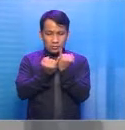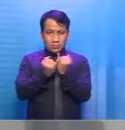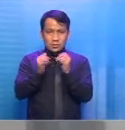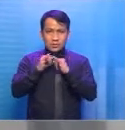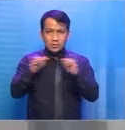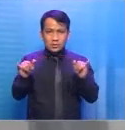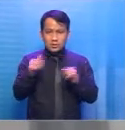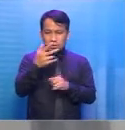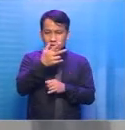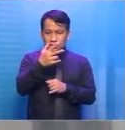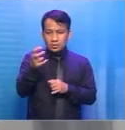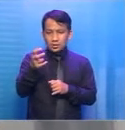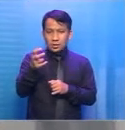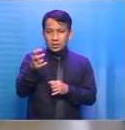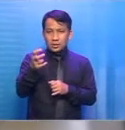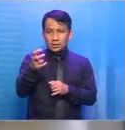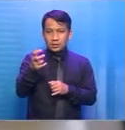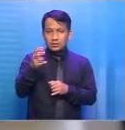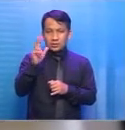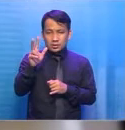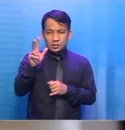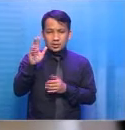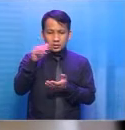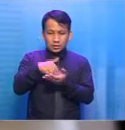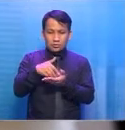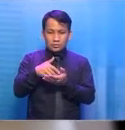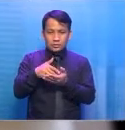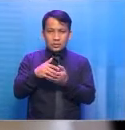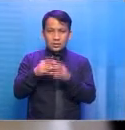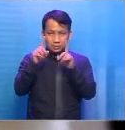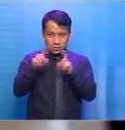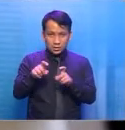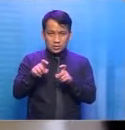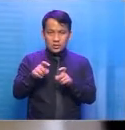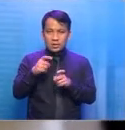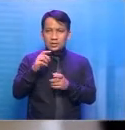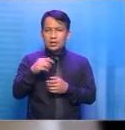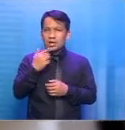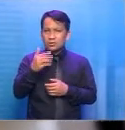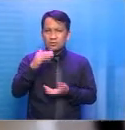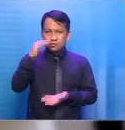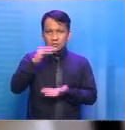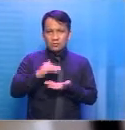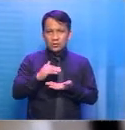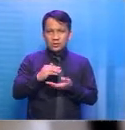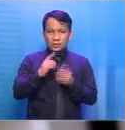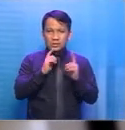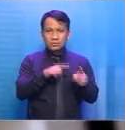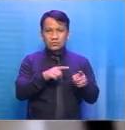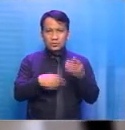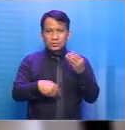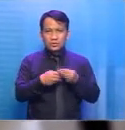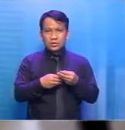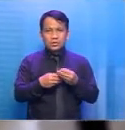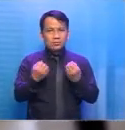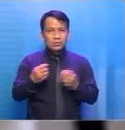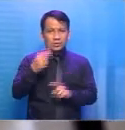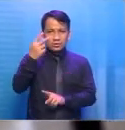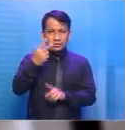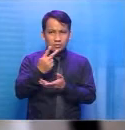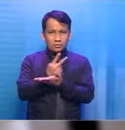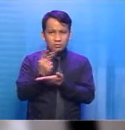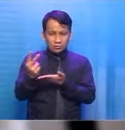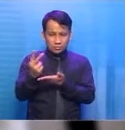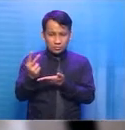ng 303,000 tests. Kaya hindi na ikinagulat ni Senator Gordon ang pagbaba ng daily reported case sa bansa, lalo't magdadalawang linggo